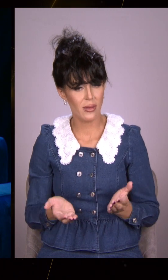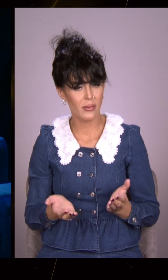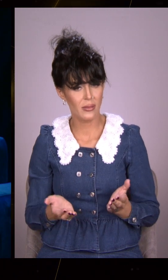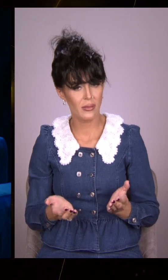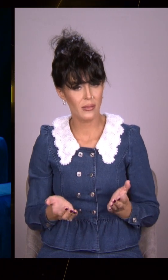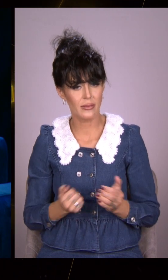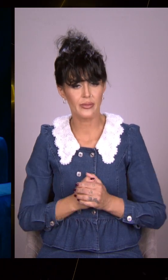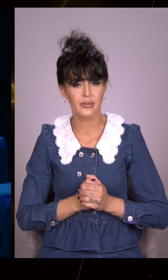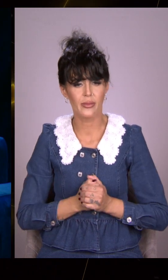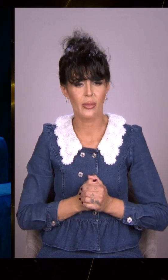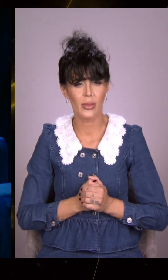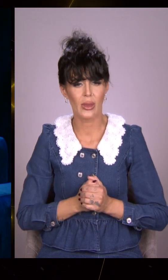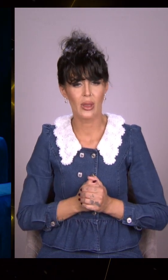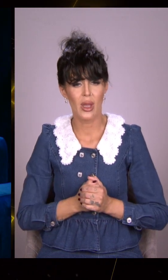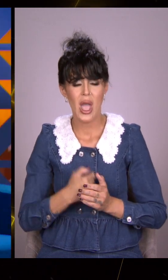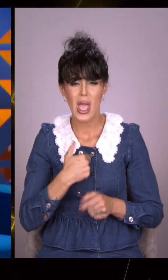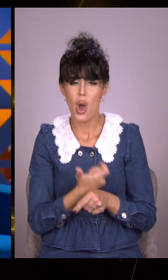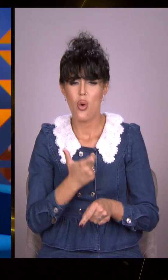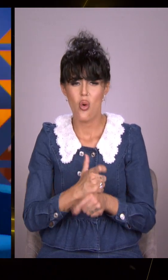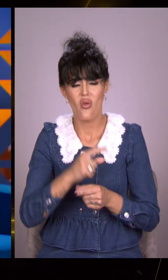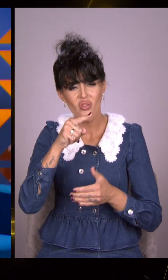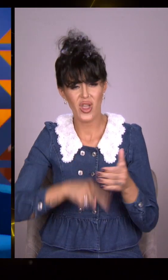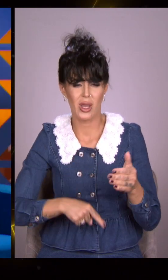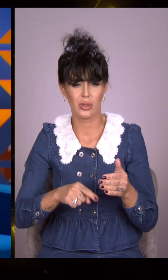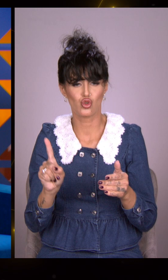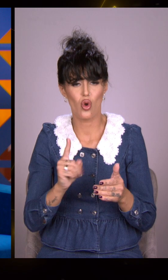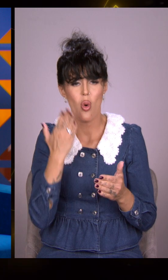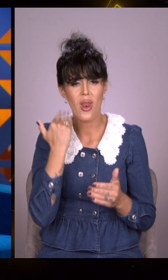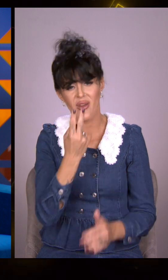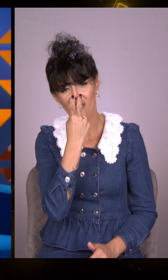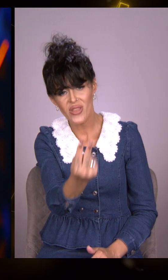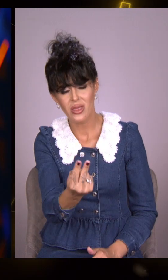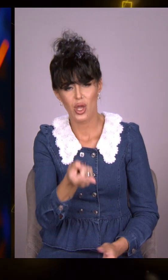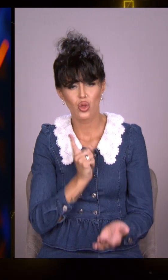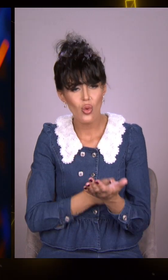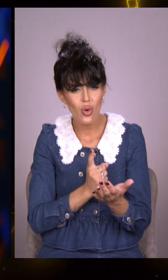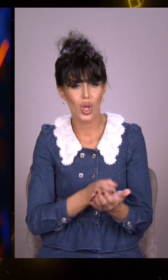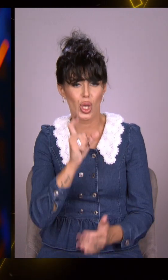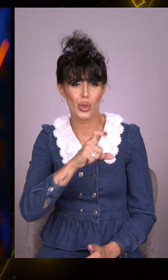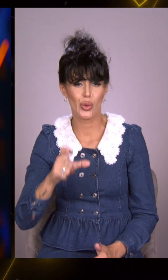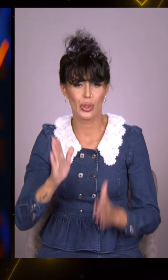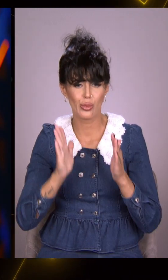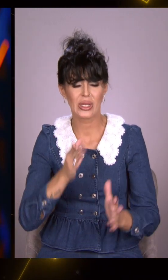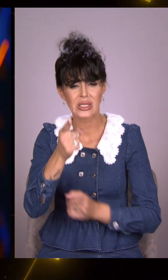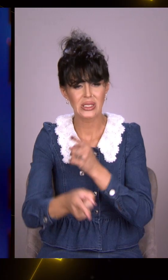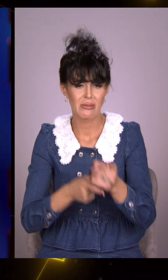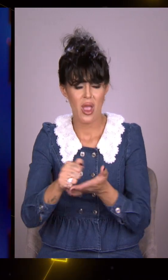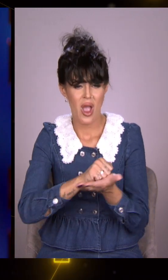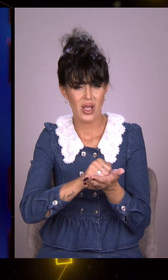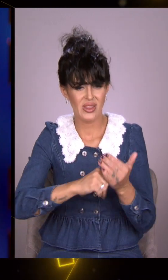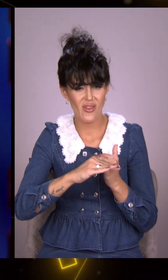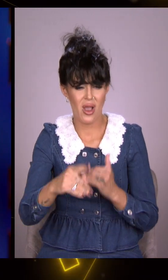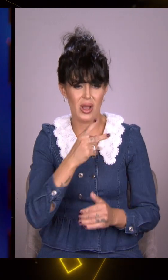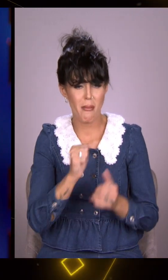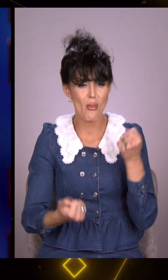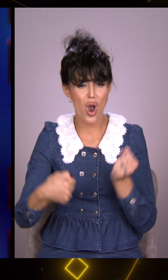сподіваюся, що після цієї програми вас почують, і на цьому місці зміниться асфальт. Я